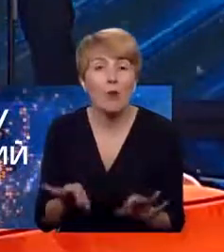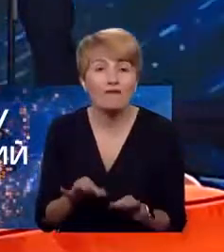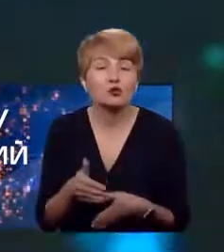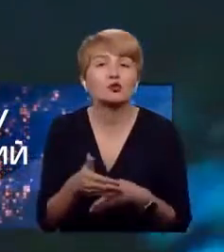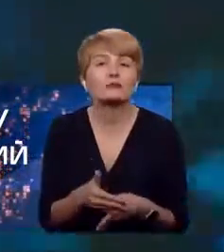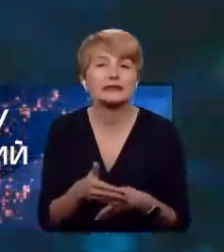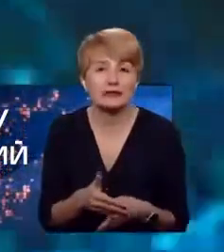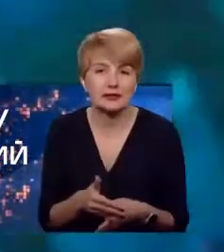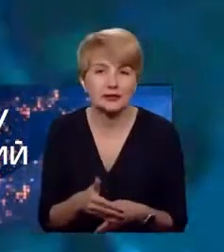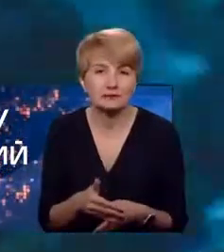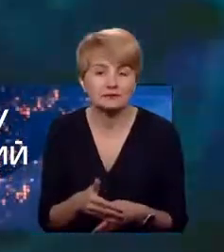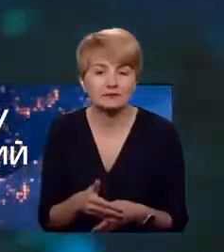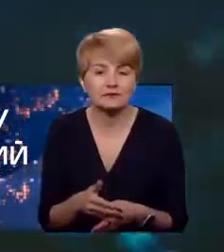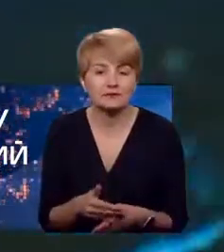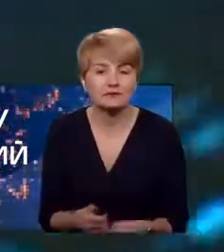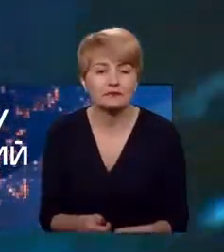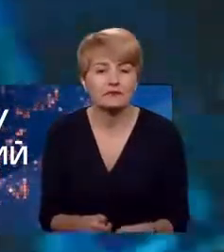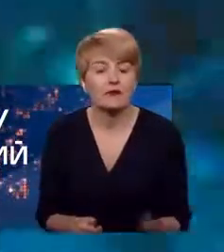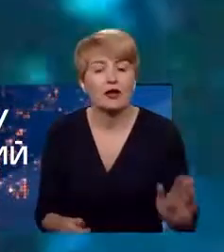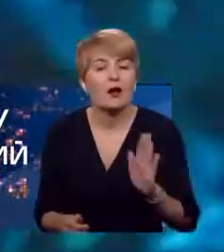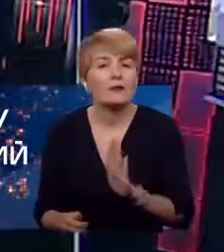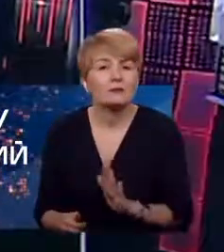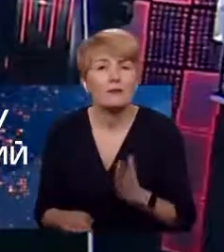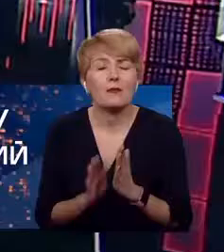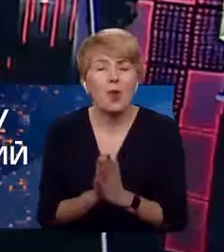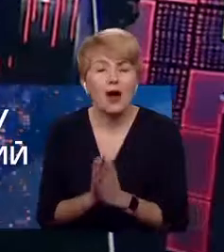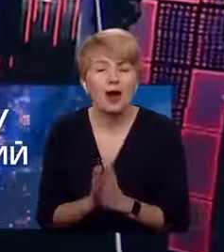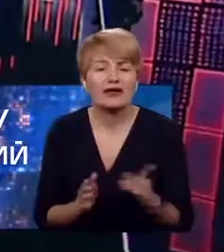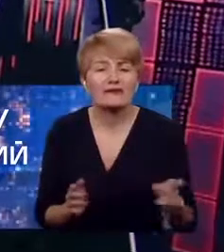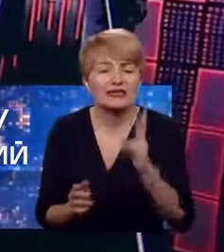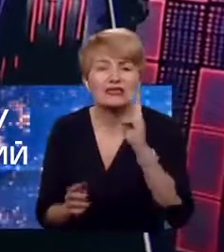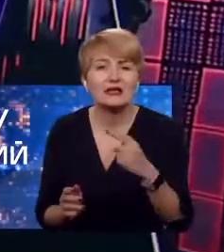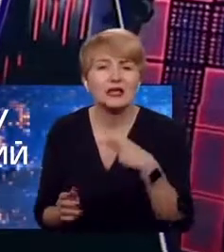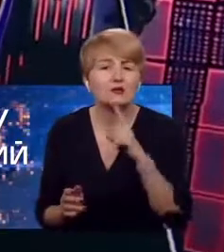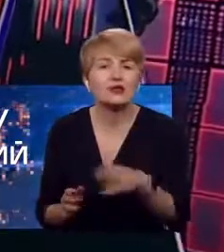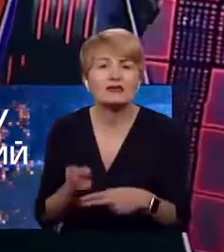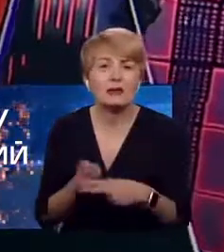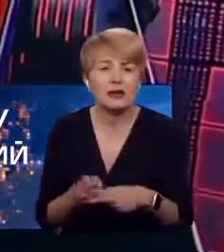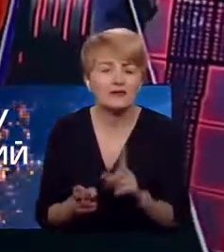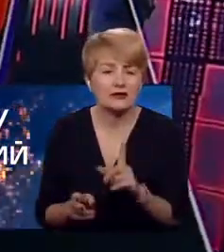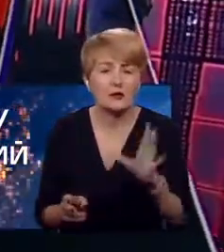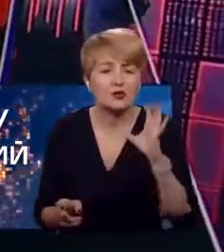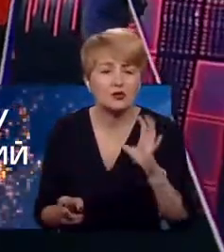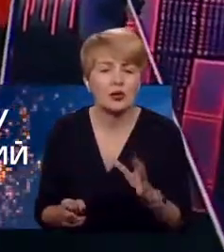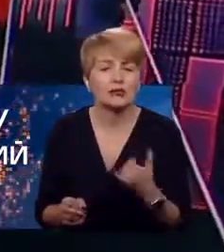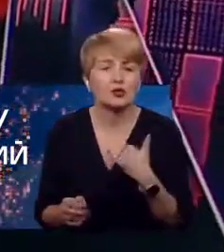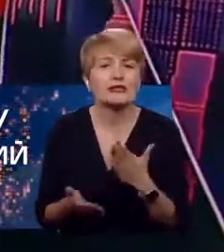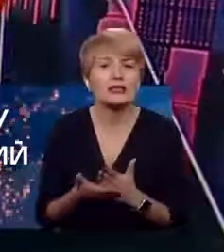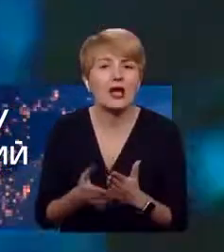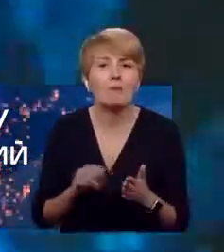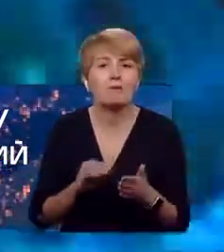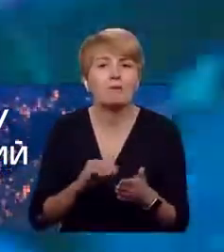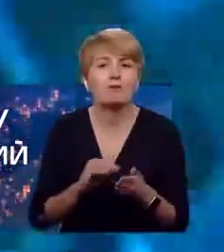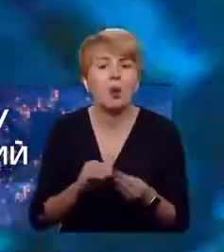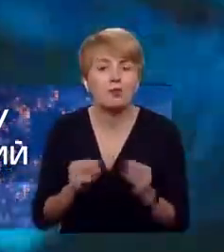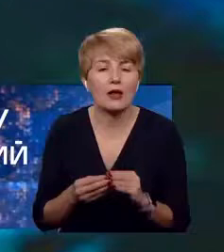Субсидії. Дуже відомо. Пробачте, пан Коболєв, у мене до вас питання. Ні, ви не знаєте, я не буду вас переривати. Да. Послухайте, у нас є проблема. Да.